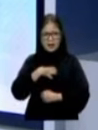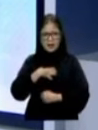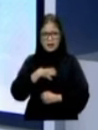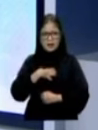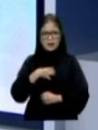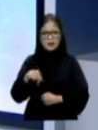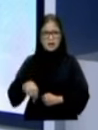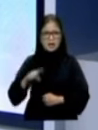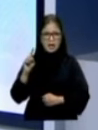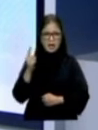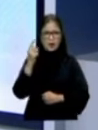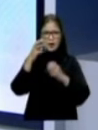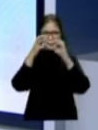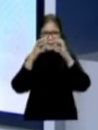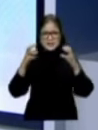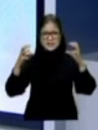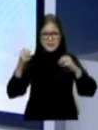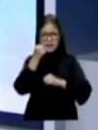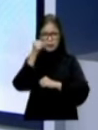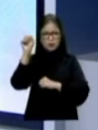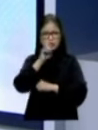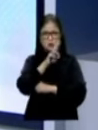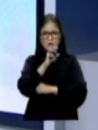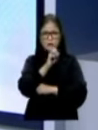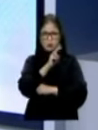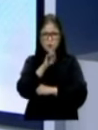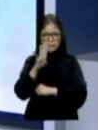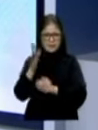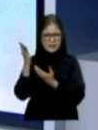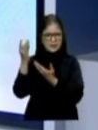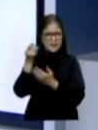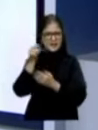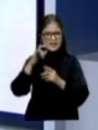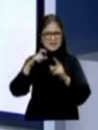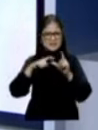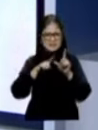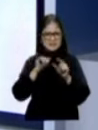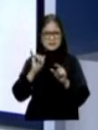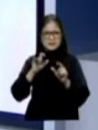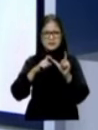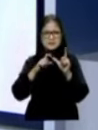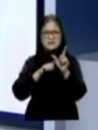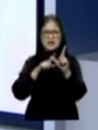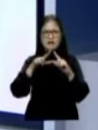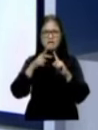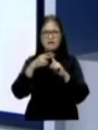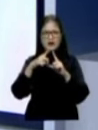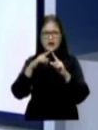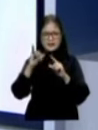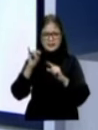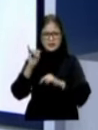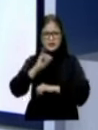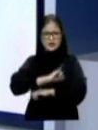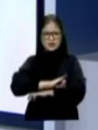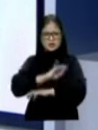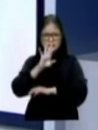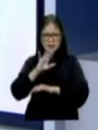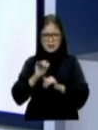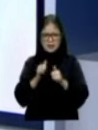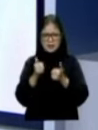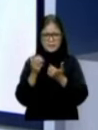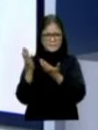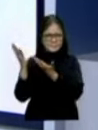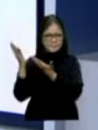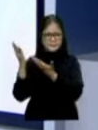kawal bersama Pesta Demokrasi 2024 bersama saya Syafaati Suryo dan saya Rizky Hasan. Dan pemirsa, inilah